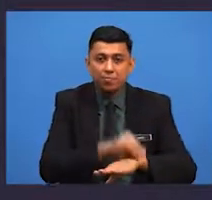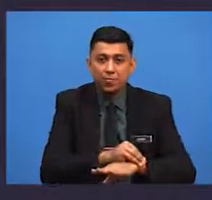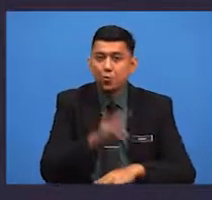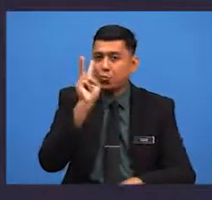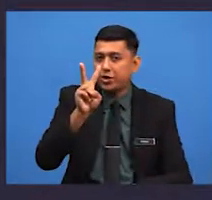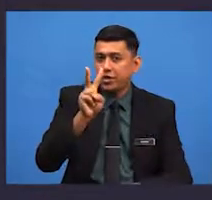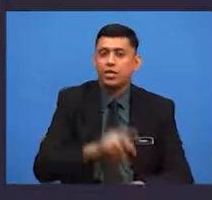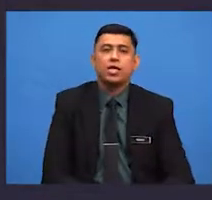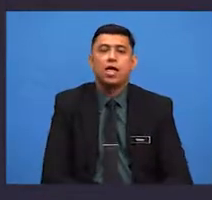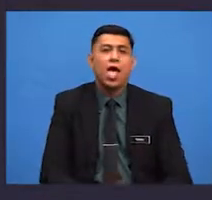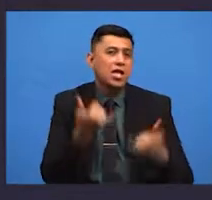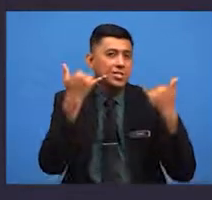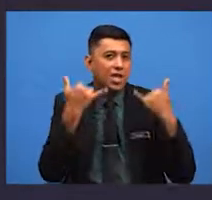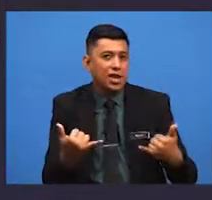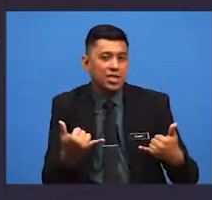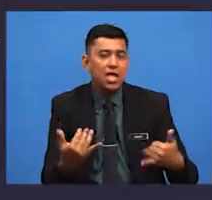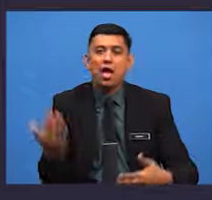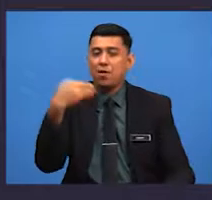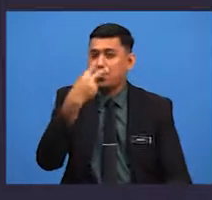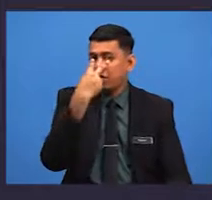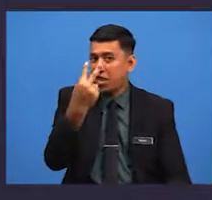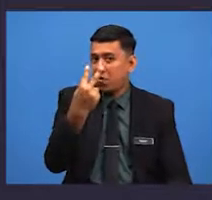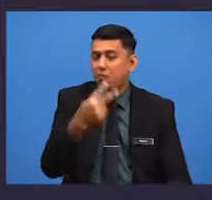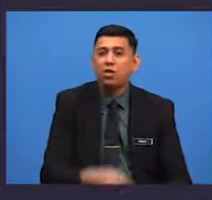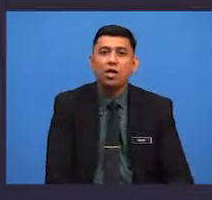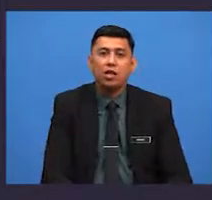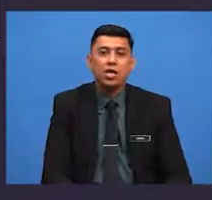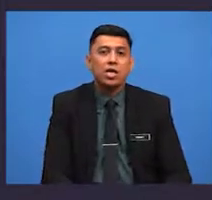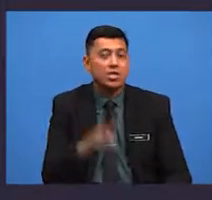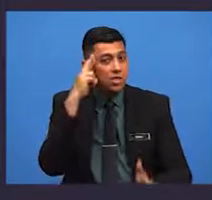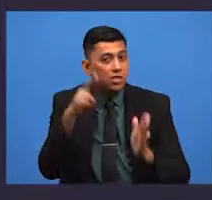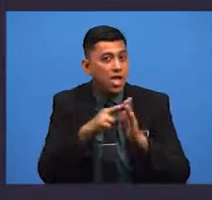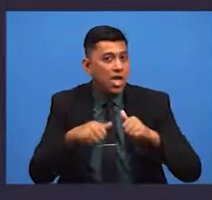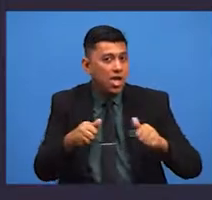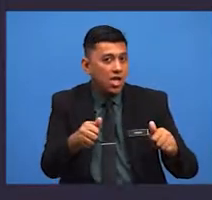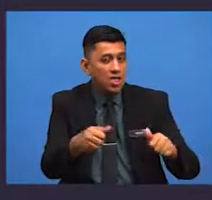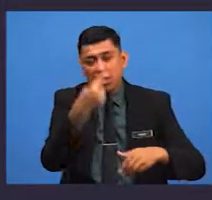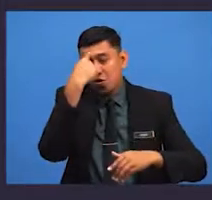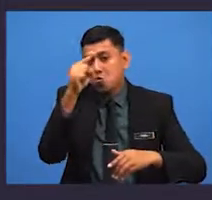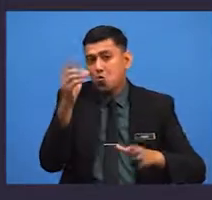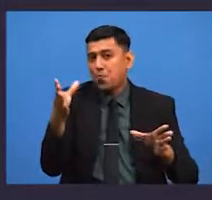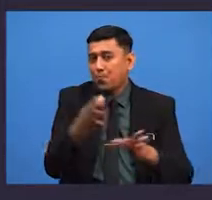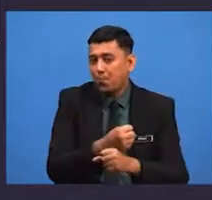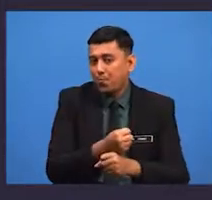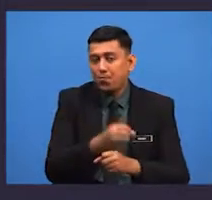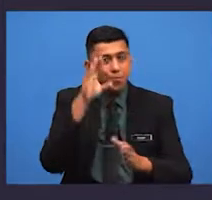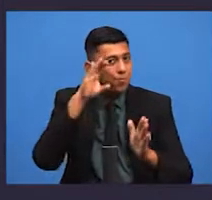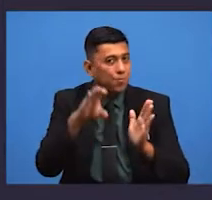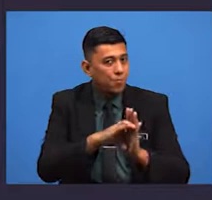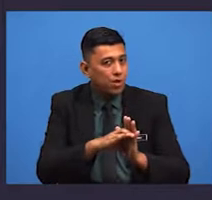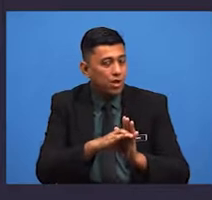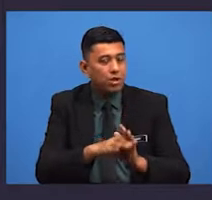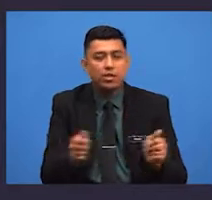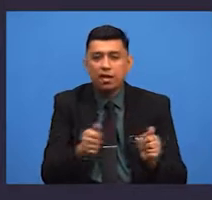2. Sekarang, mari kita lihat pula carta alir untuk mendapatkan gambaran yang lebih